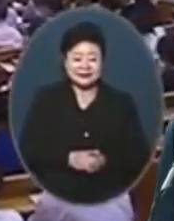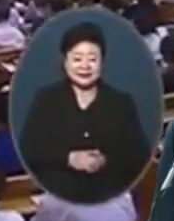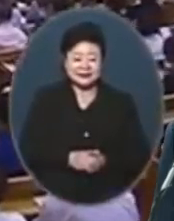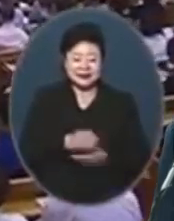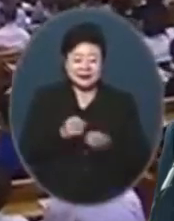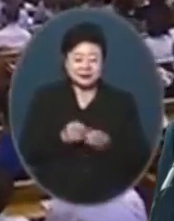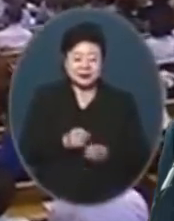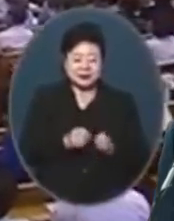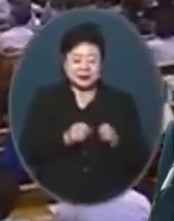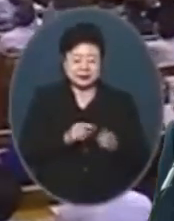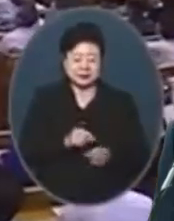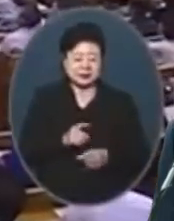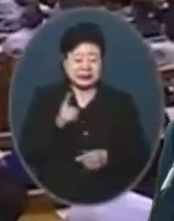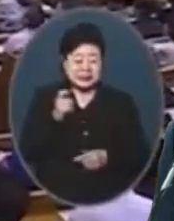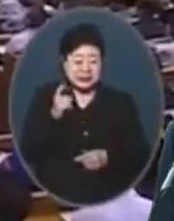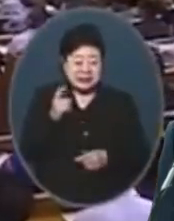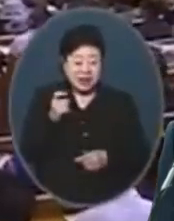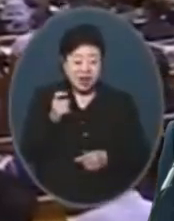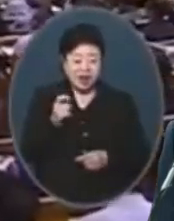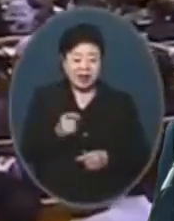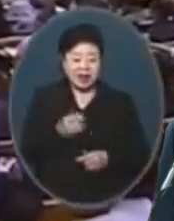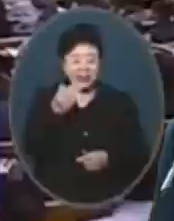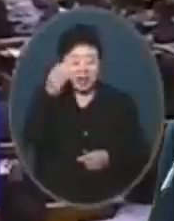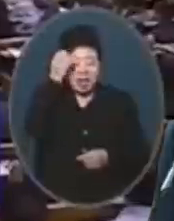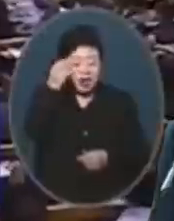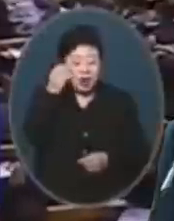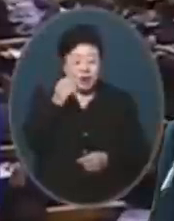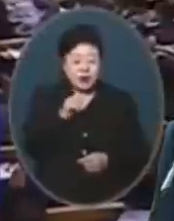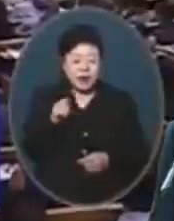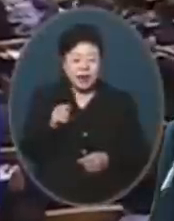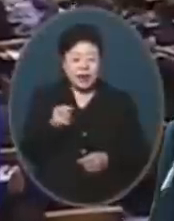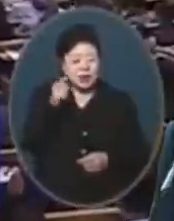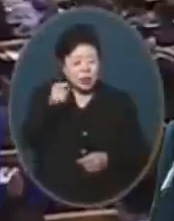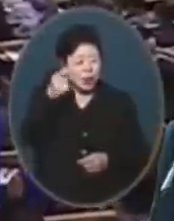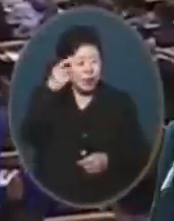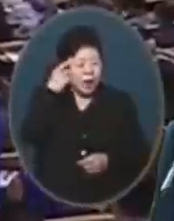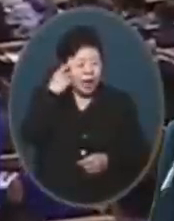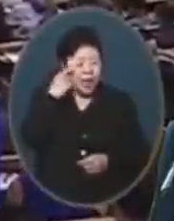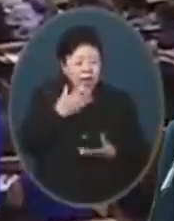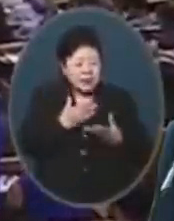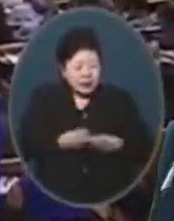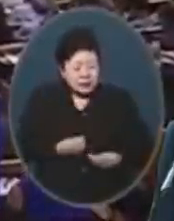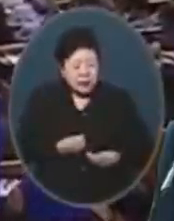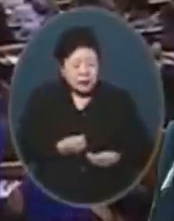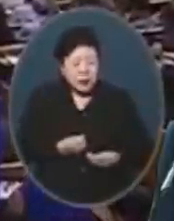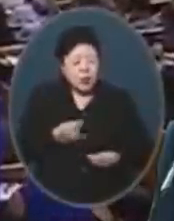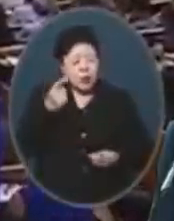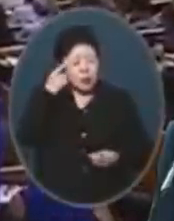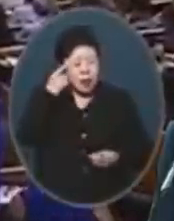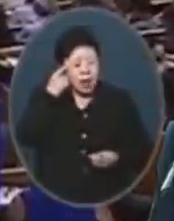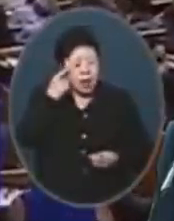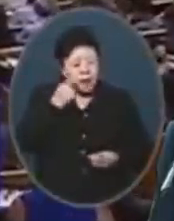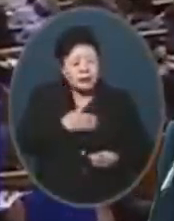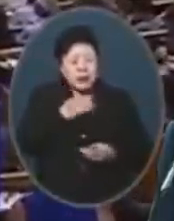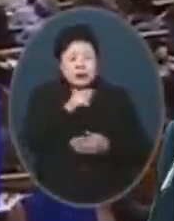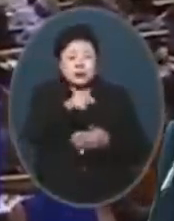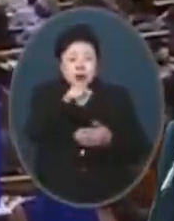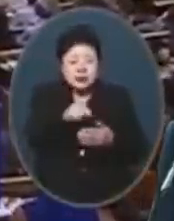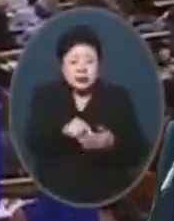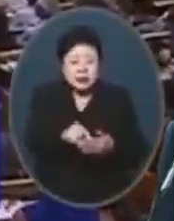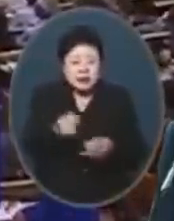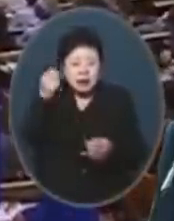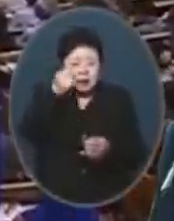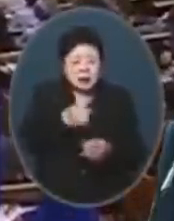시편 41편 11절에 내 영혼아 내가 어찌하여 낙심하며 어찌하여 내